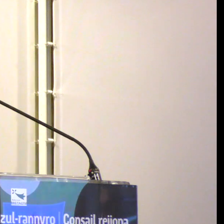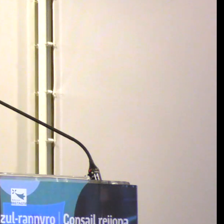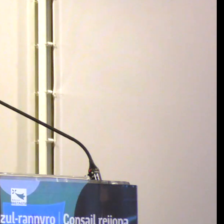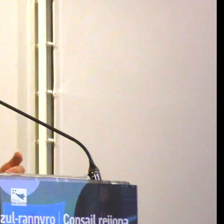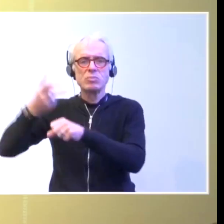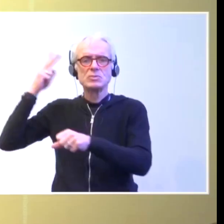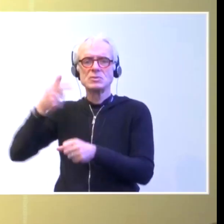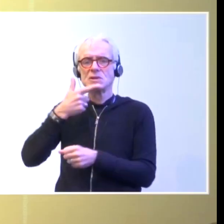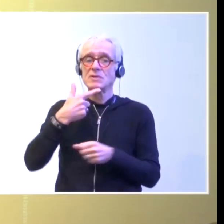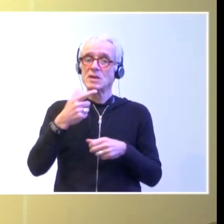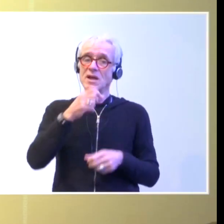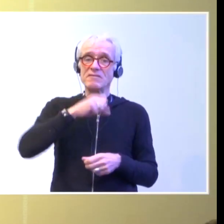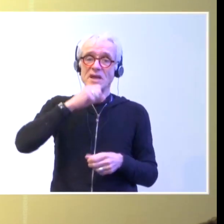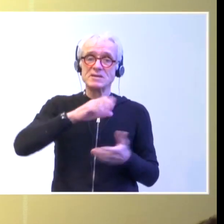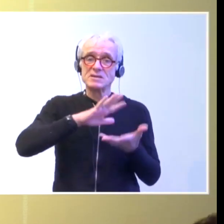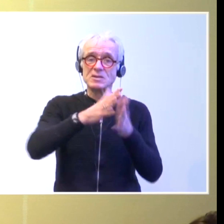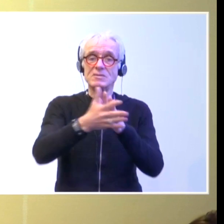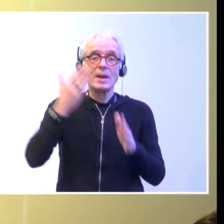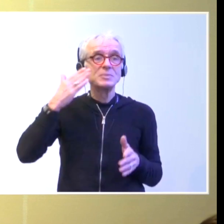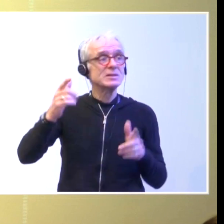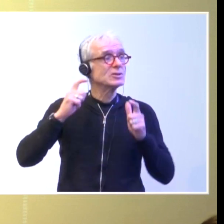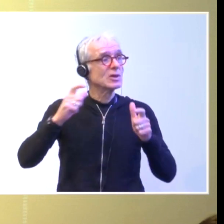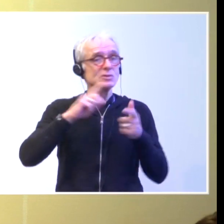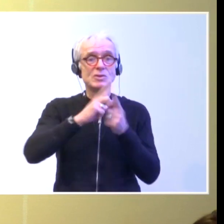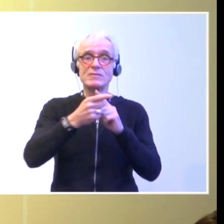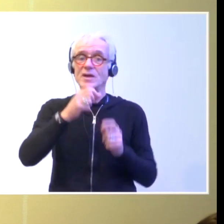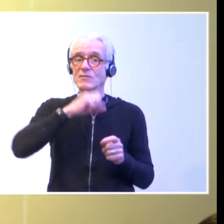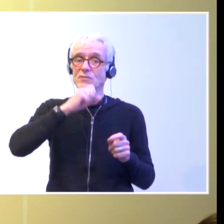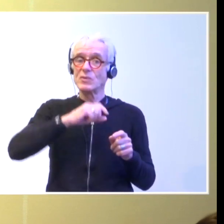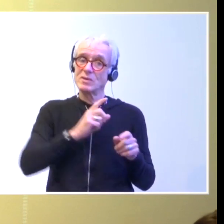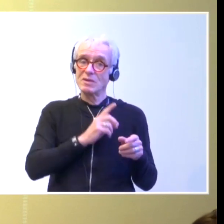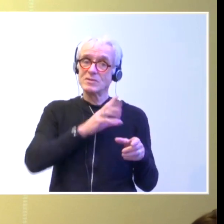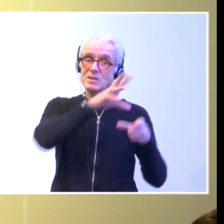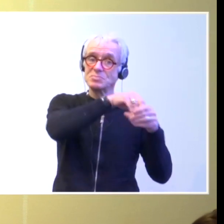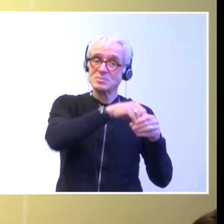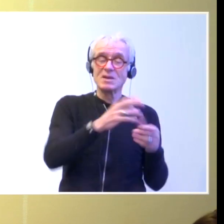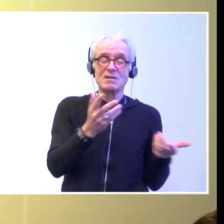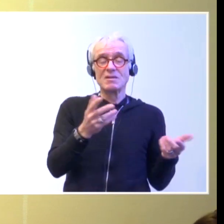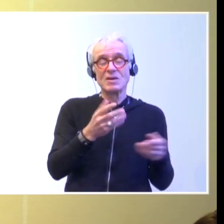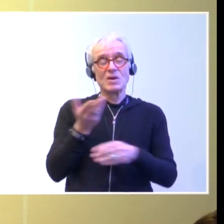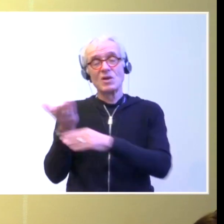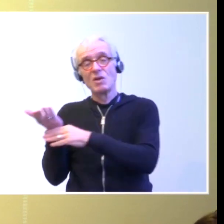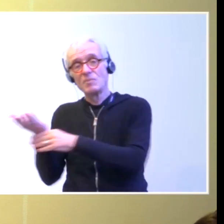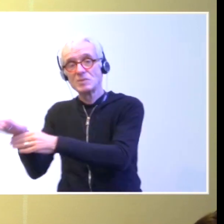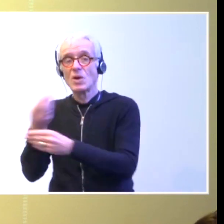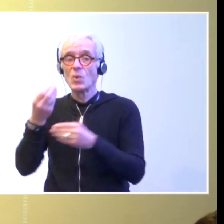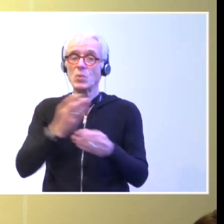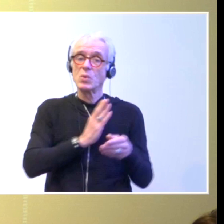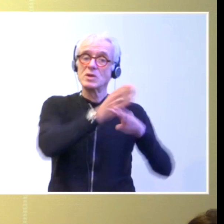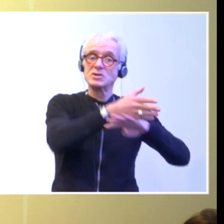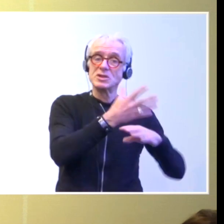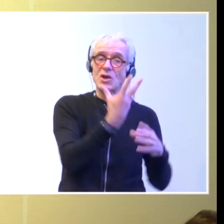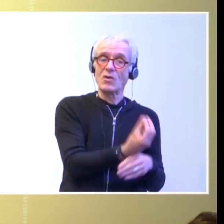dans les milieux populaires on vieillissait, quand on avait la chance de vieillir, au crochet de ses enfants ou de la charité, c'était la norme. Et puis,